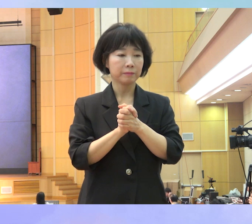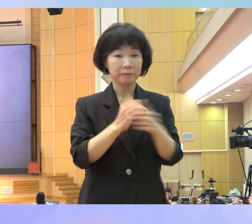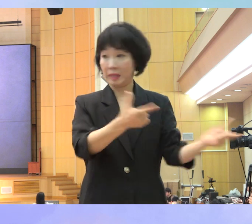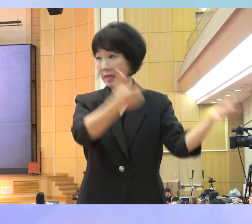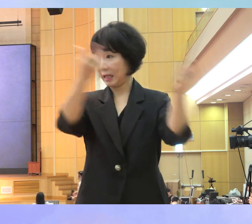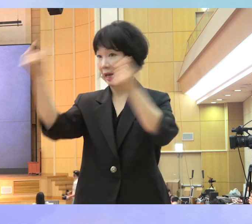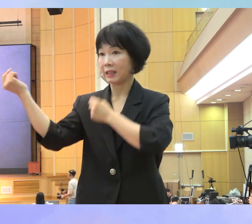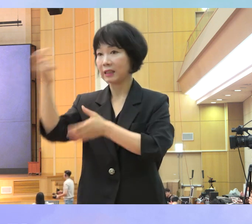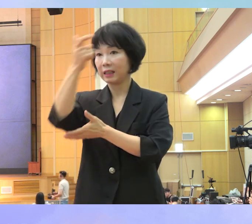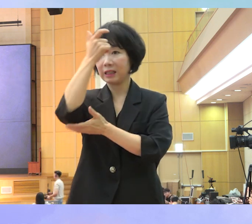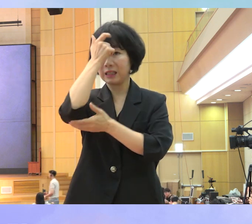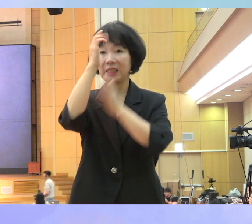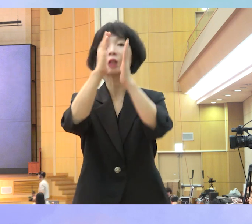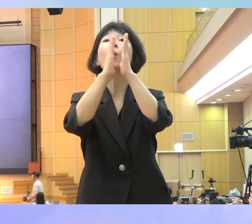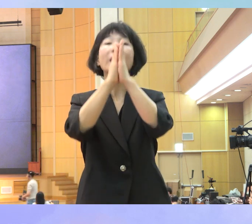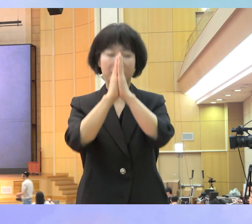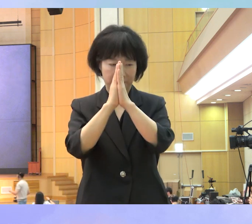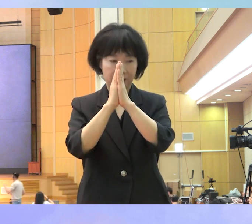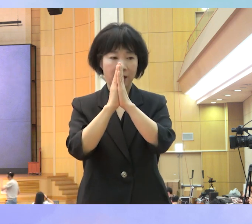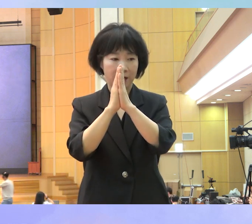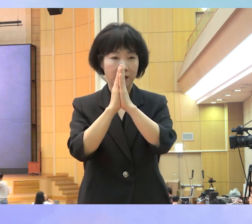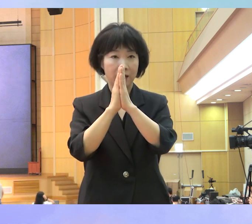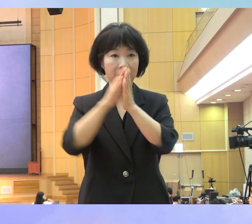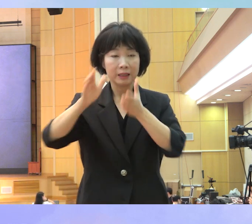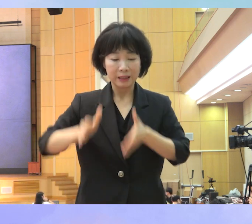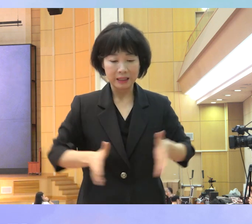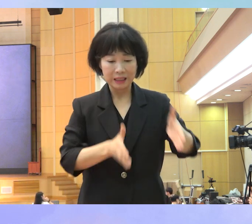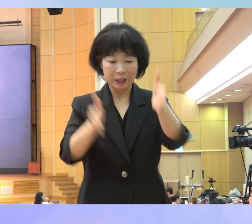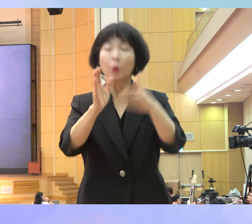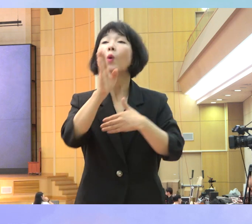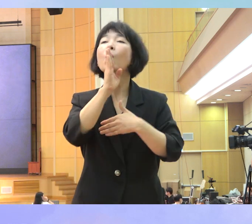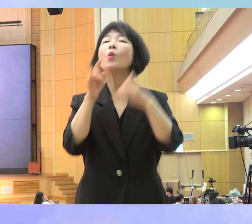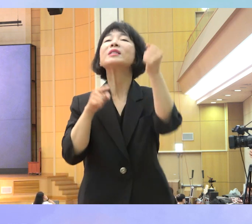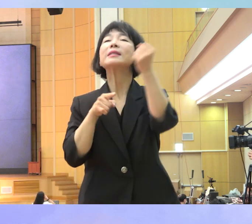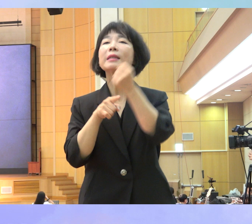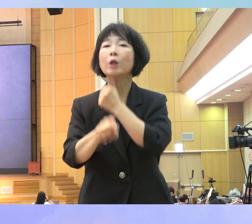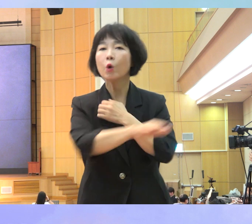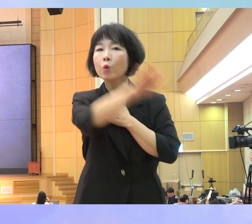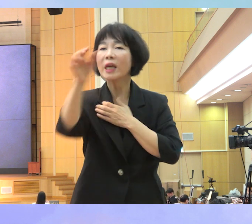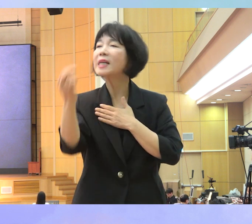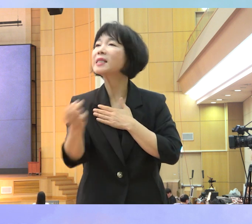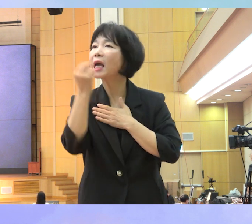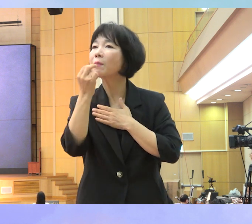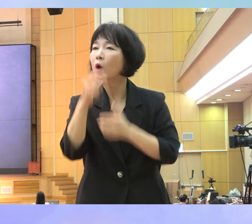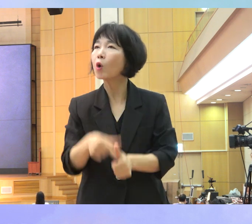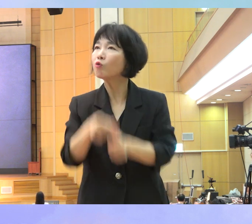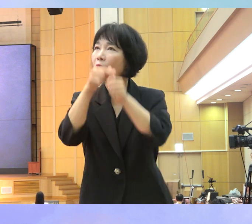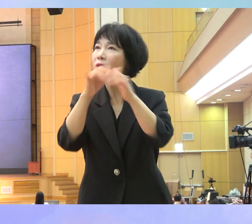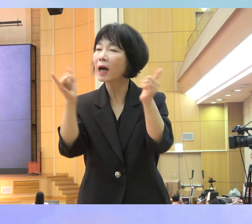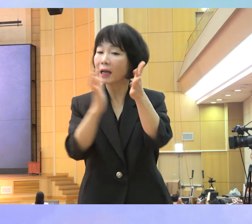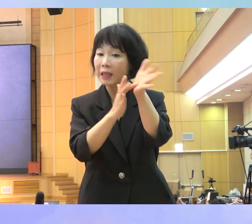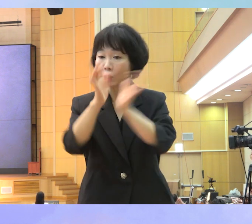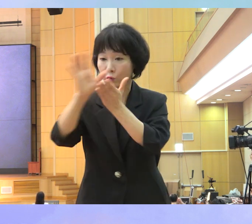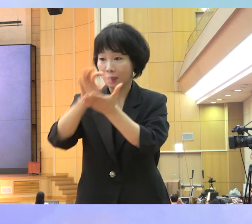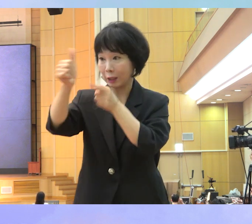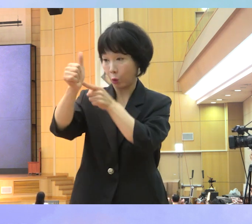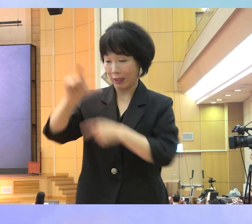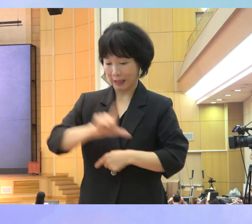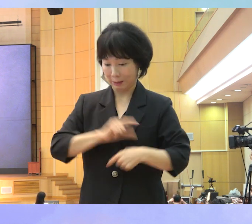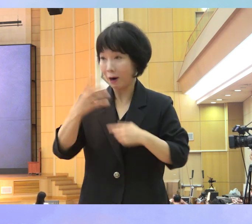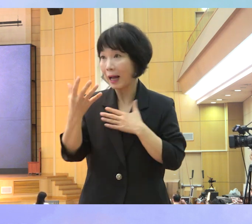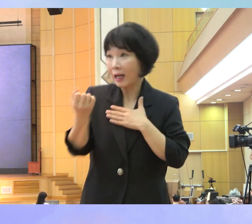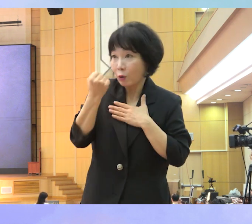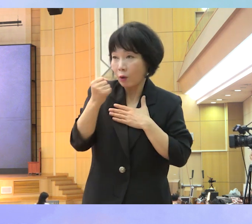다 함께 기도드리겠습니다. 귀리오 진리오 우리들의 생명의 구원자이신 예수 그리스도